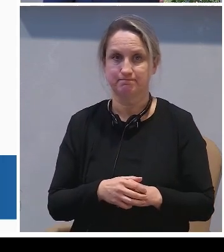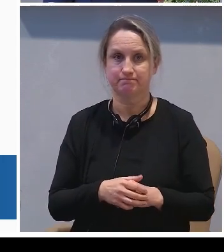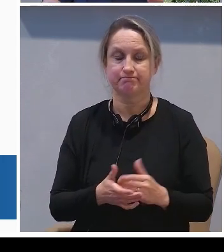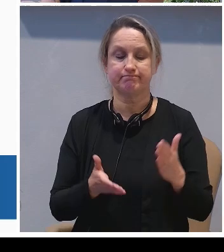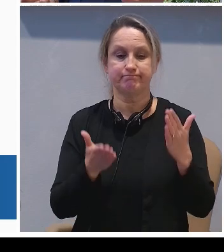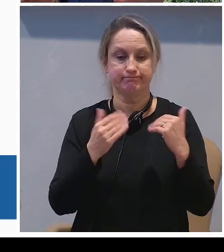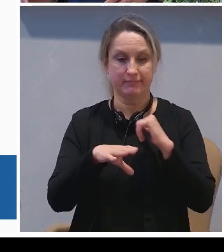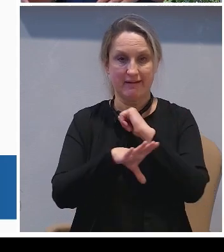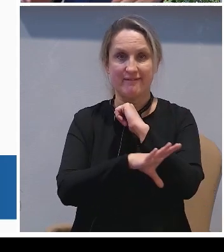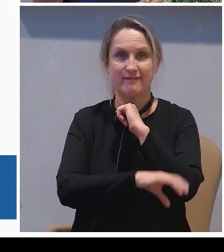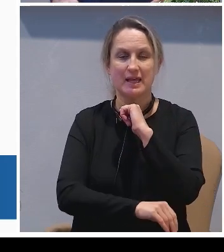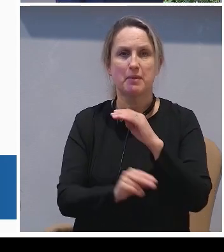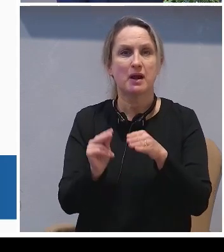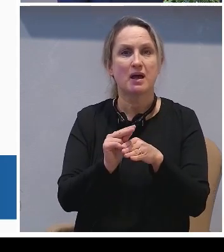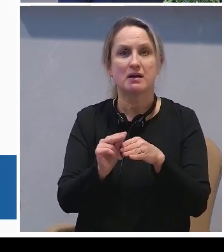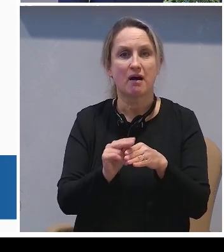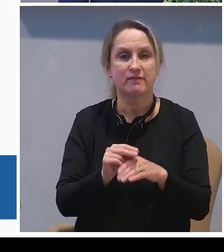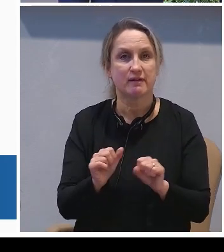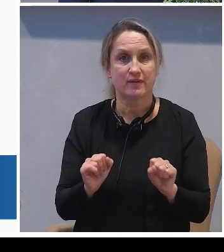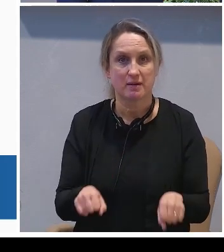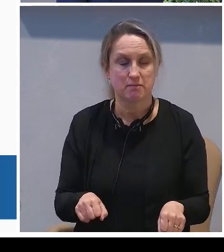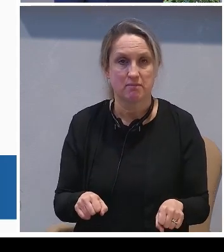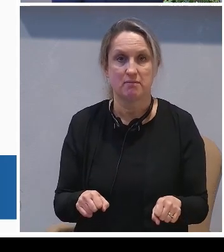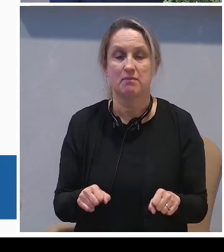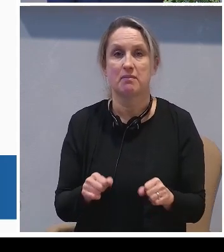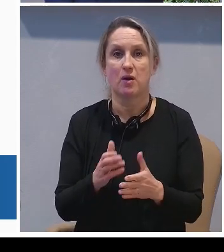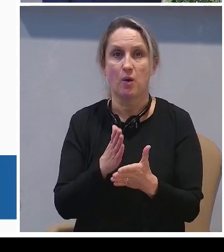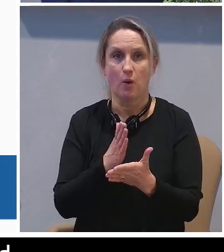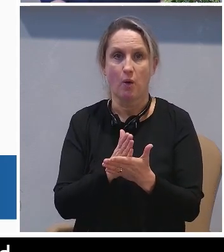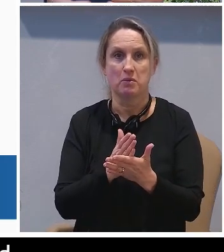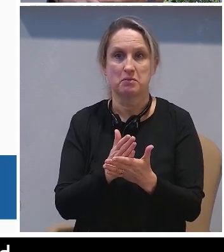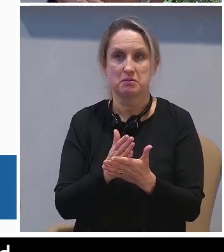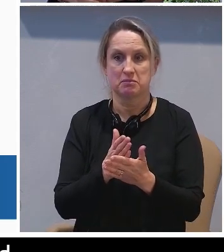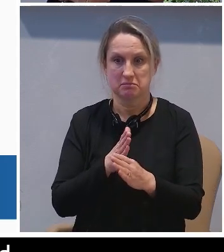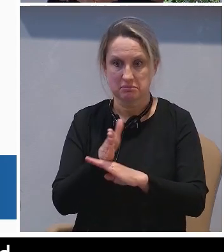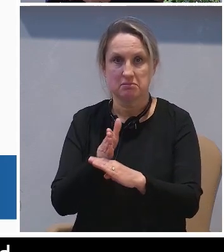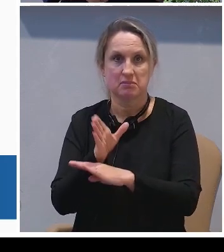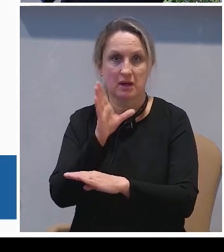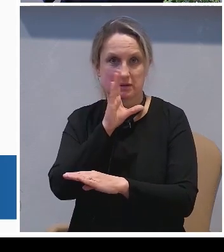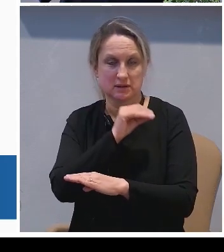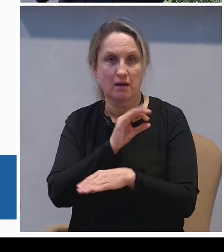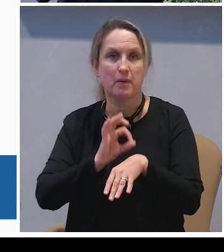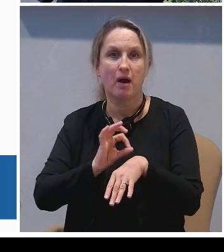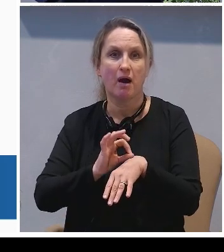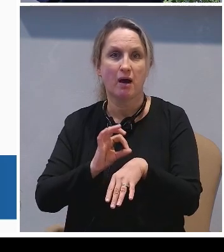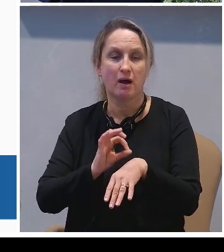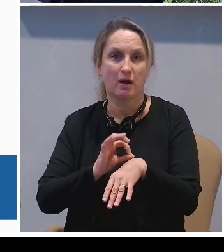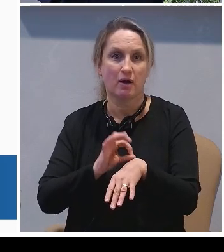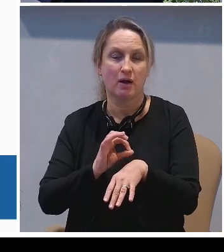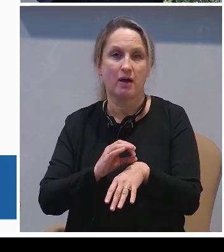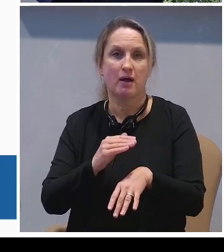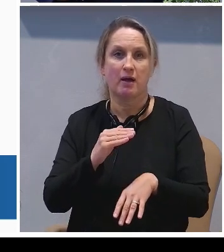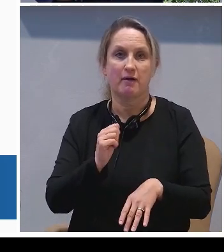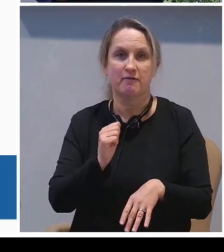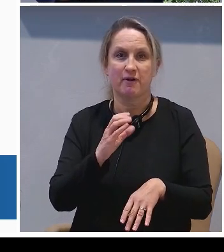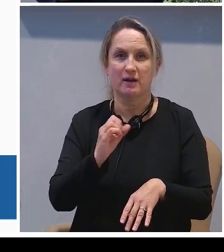other viimane varieties of muscular raviviis, dystrophic patients. mis siis on tegelikult Now, the kättesaadav, on final sellisele haigusele treatment nagu modality